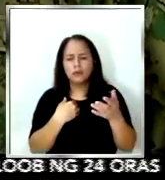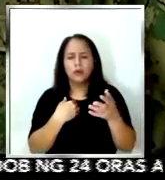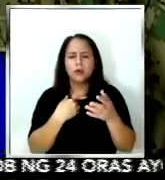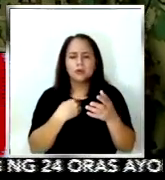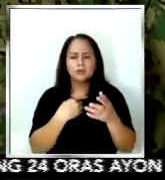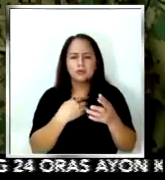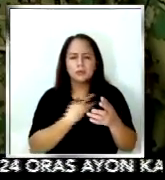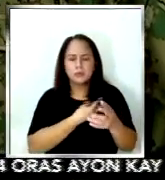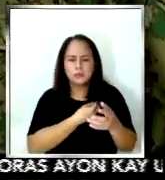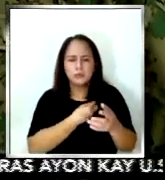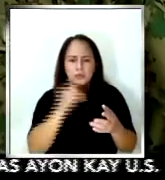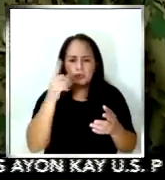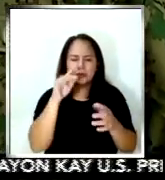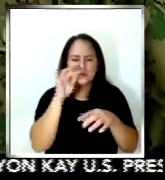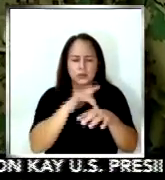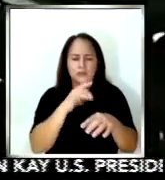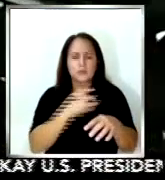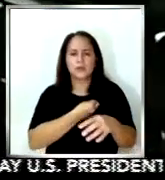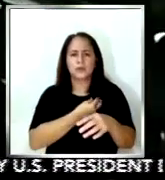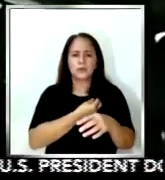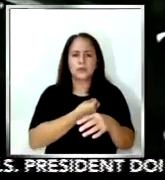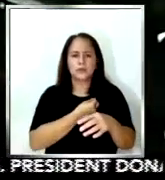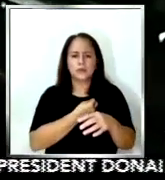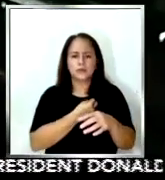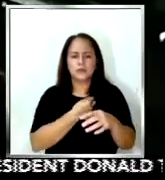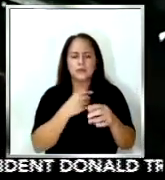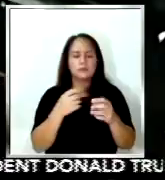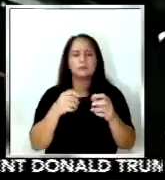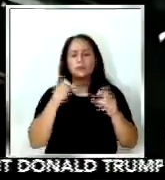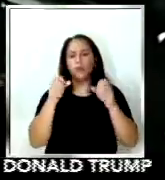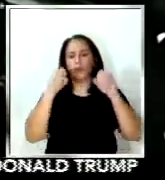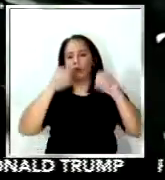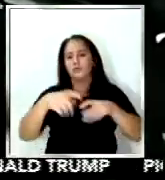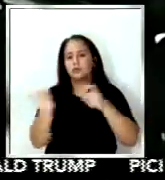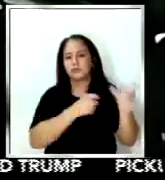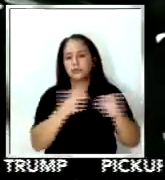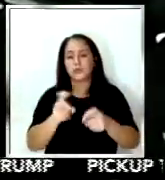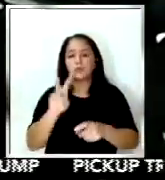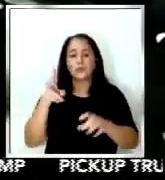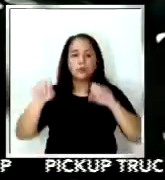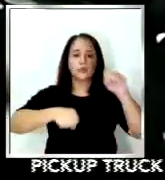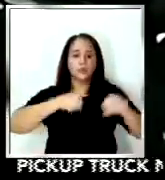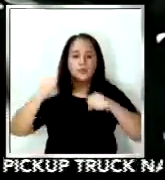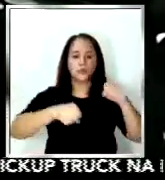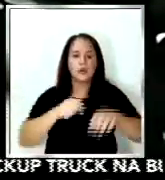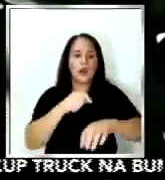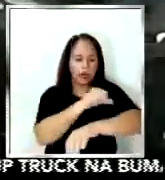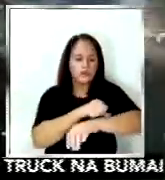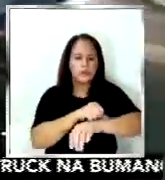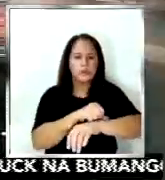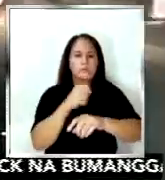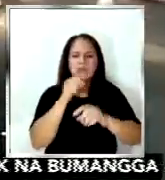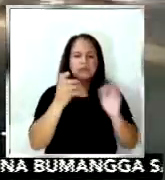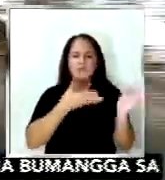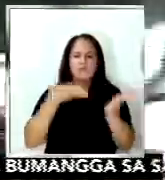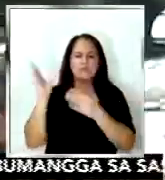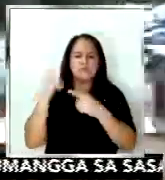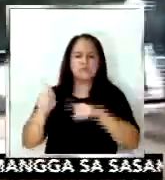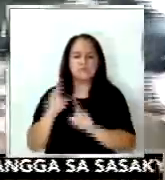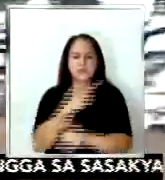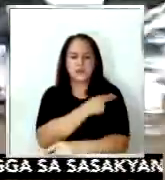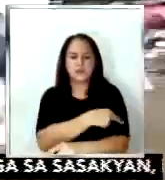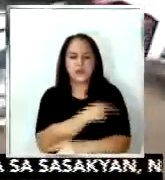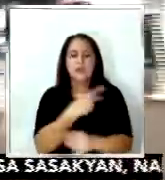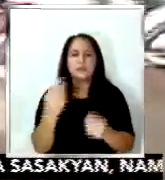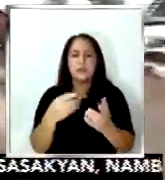and then nawala siya ng kontrol. Dalawang nakabisikleta ang nagalusan pero hindi na nagpadala sa ospital. Nakipag-areglo na rin daw